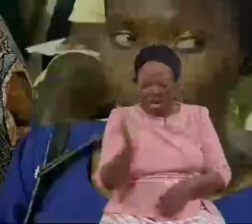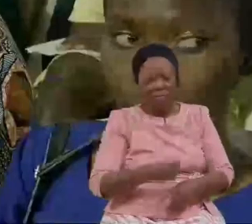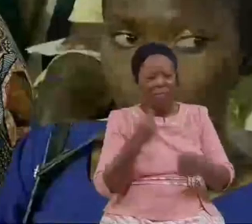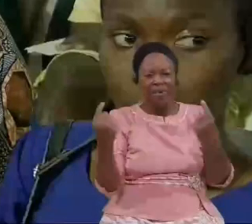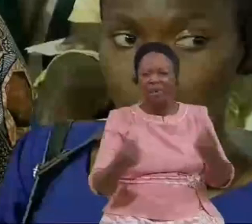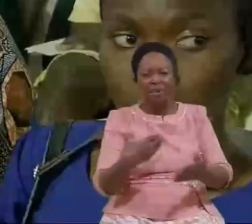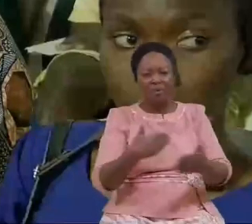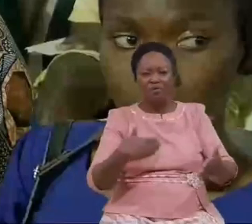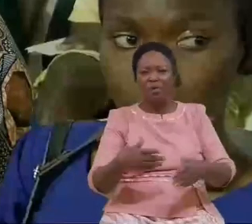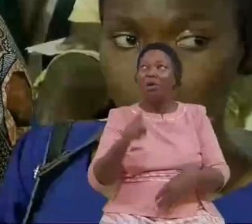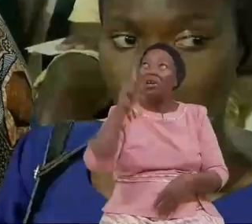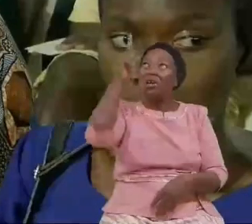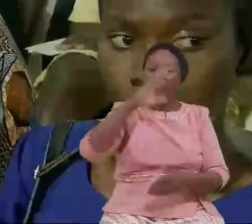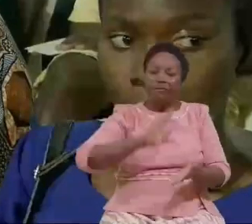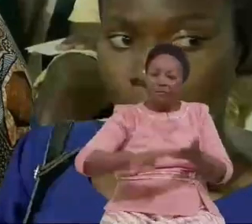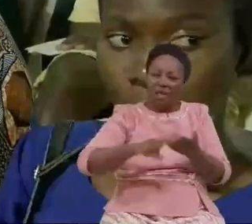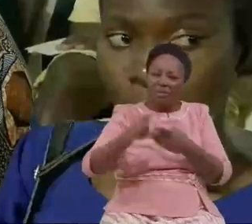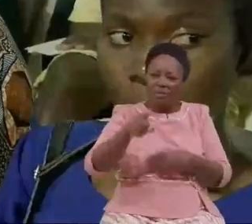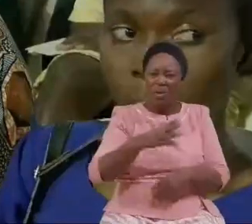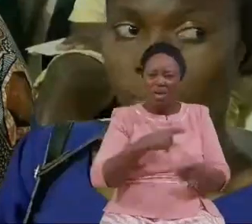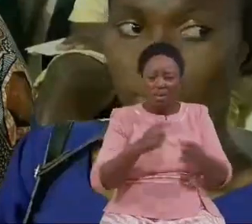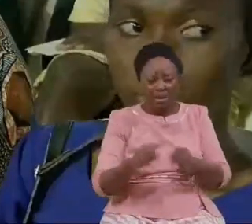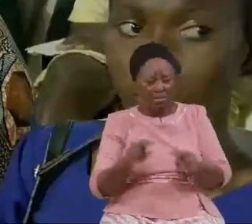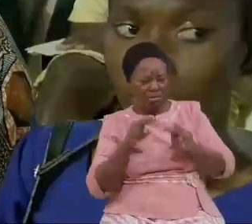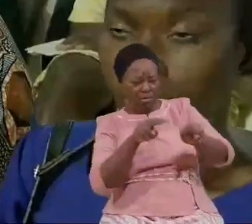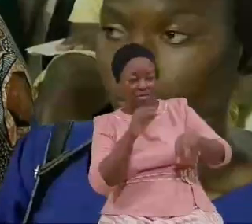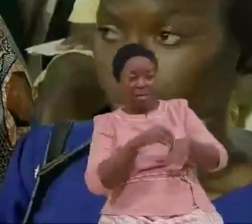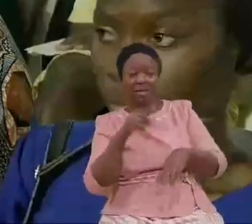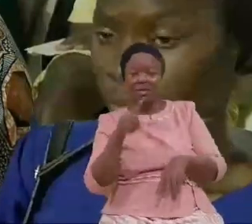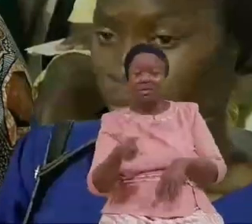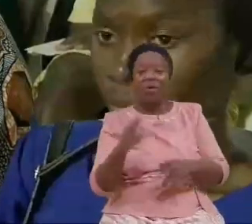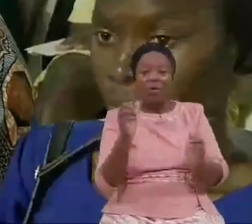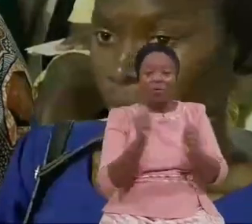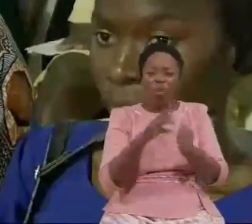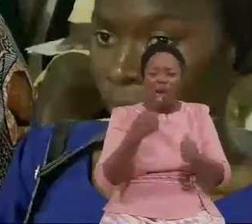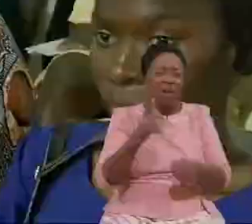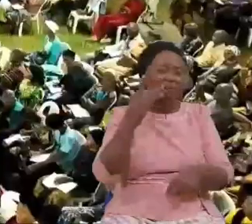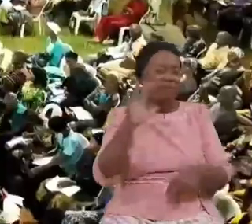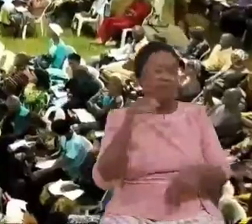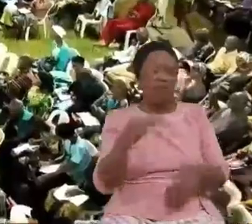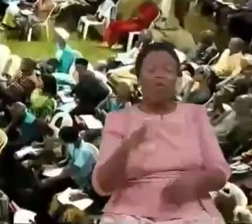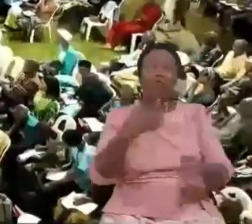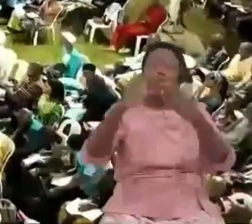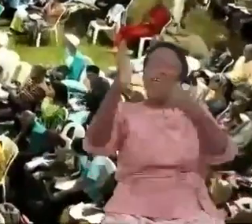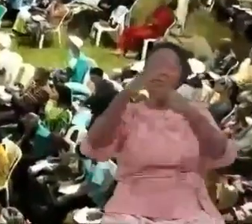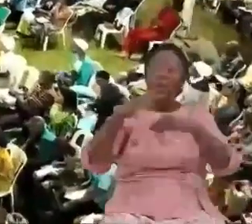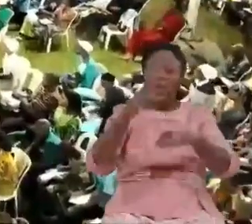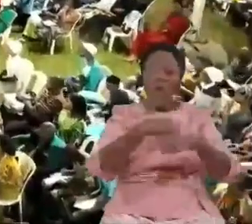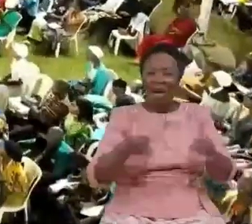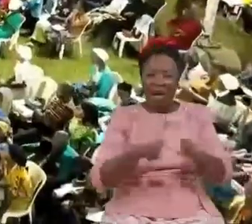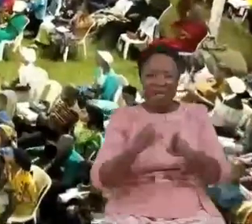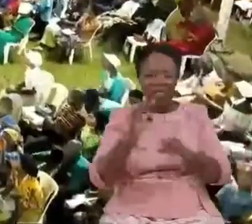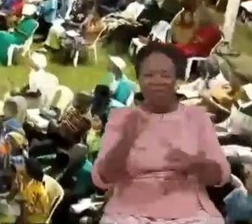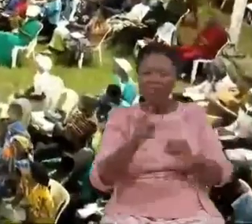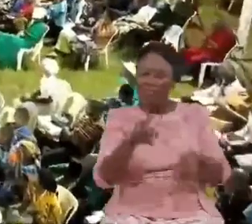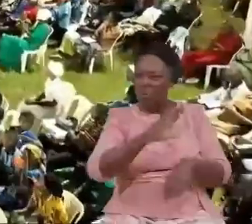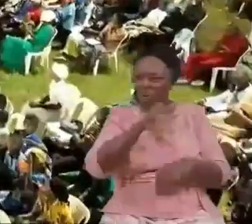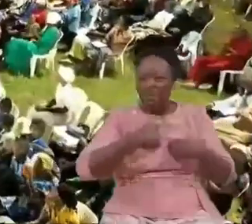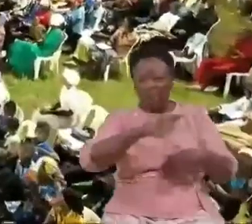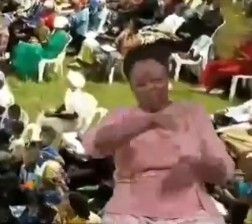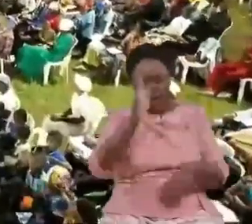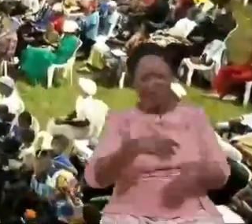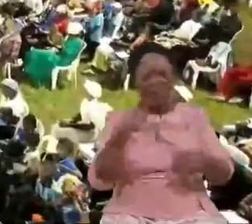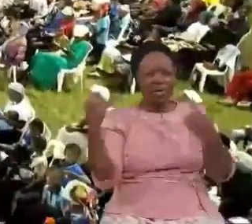il te pardonne et il te regarde avec la faveur du ciel comme si tu n'avais jamais